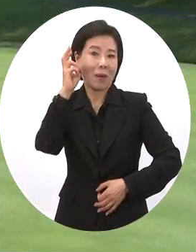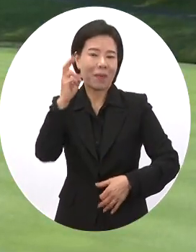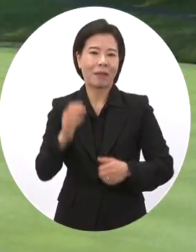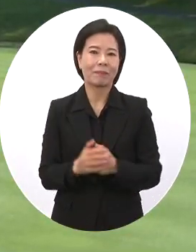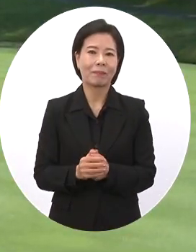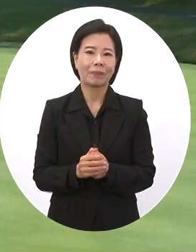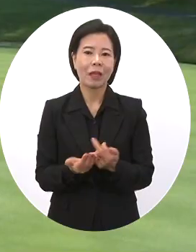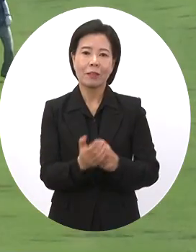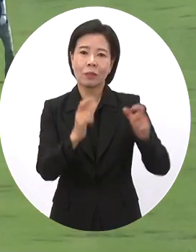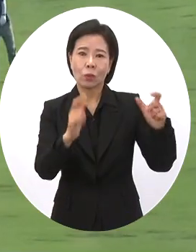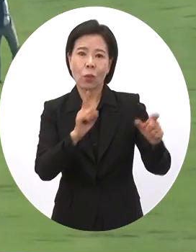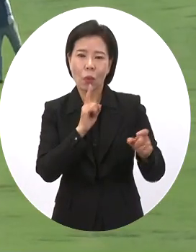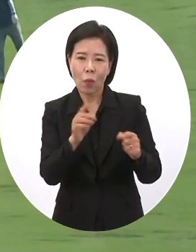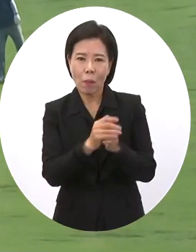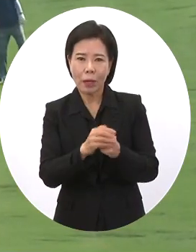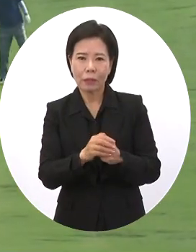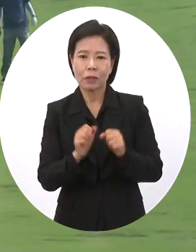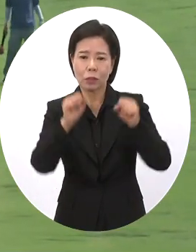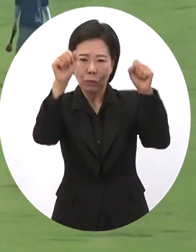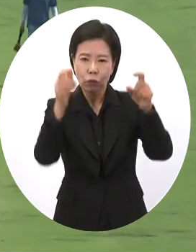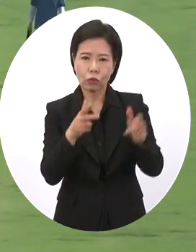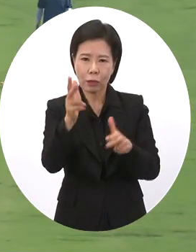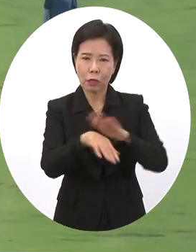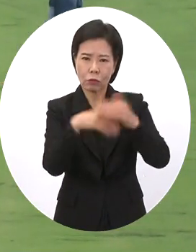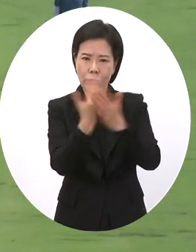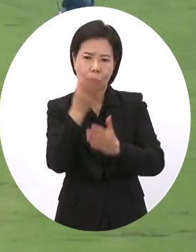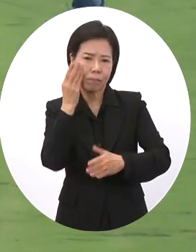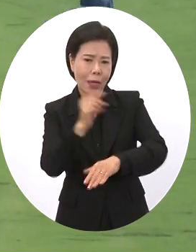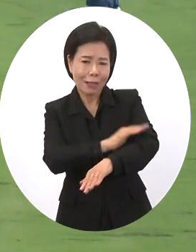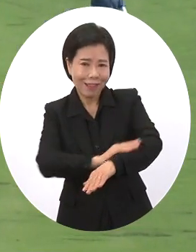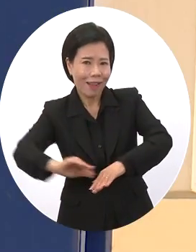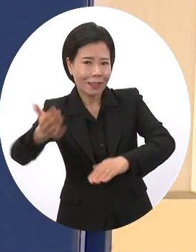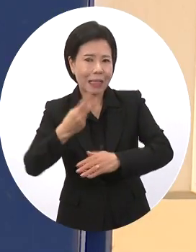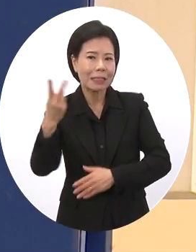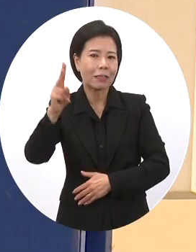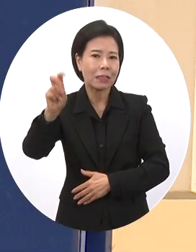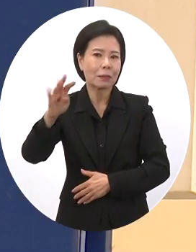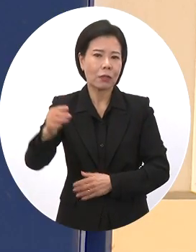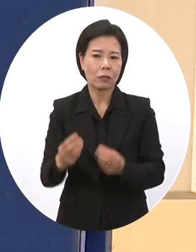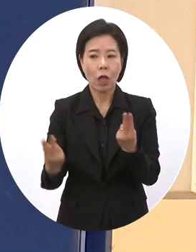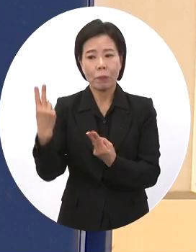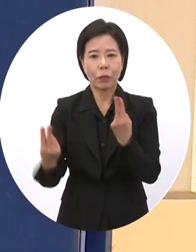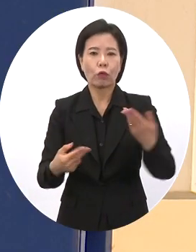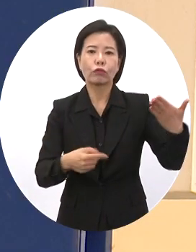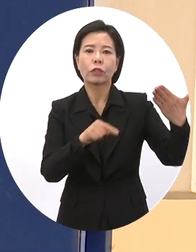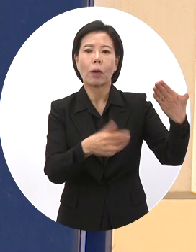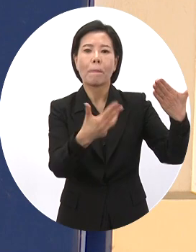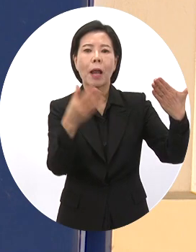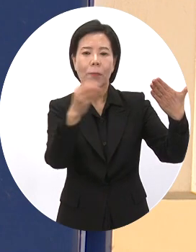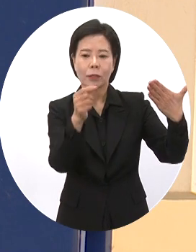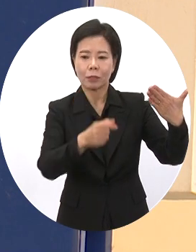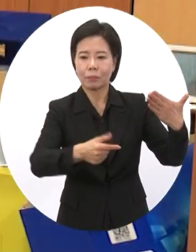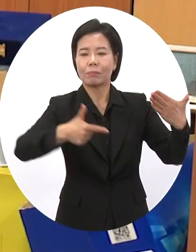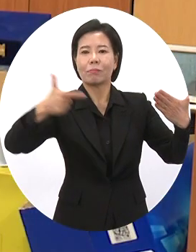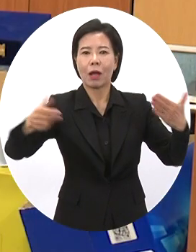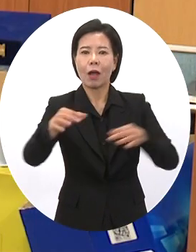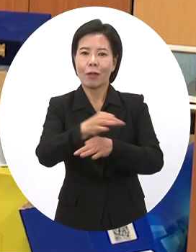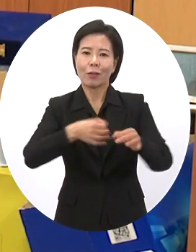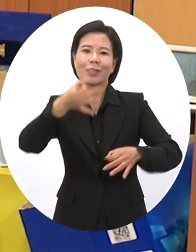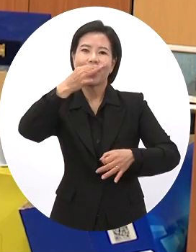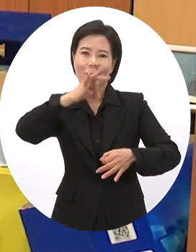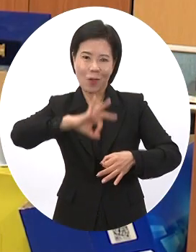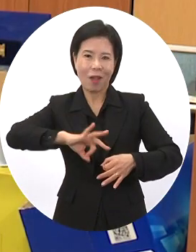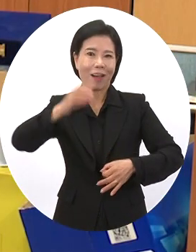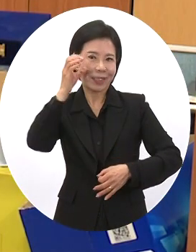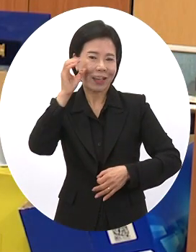예상됩니다. 제주도는 스포츠 산업 활성화를 통해 2024년 대비 9.8% 증가한 경제